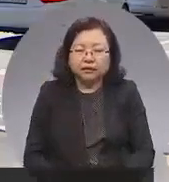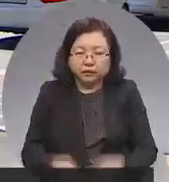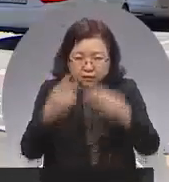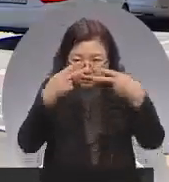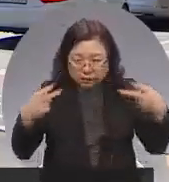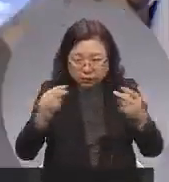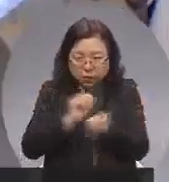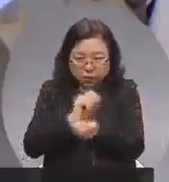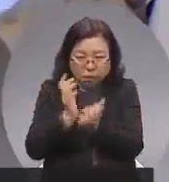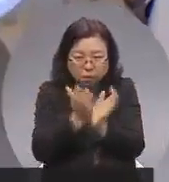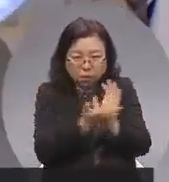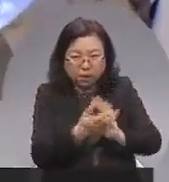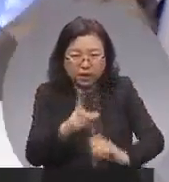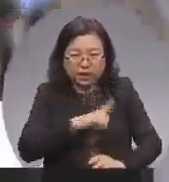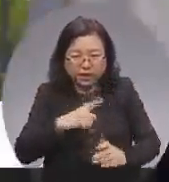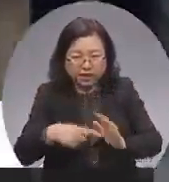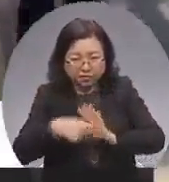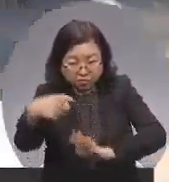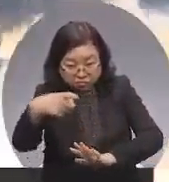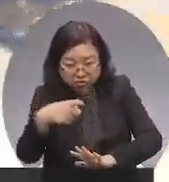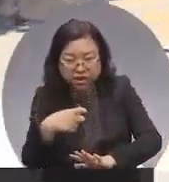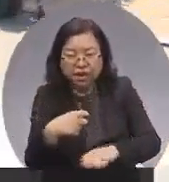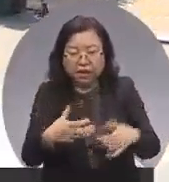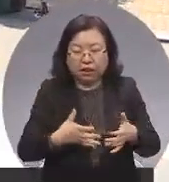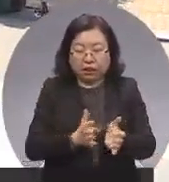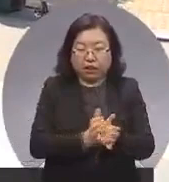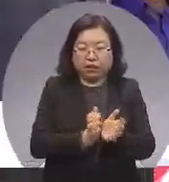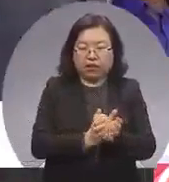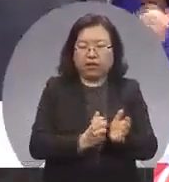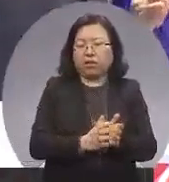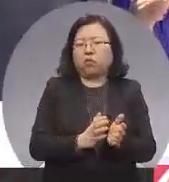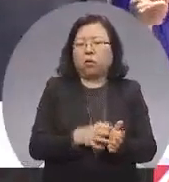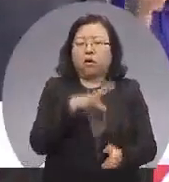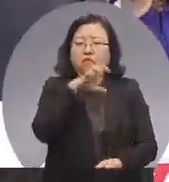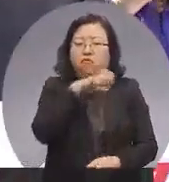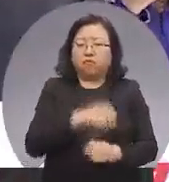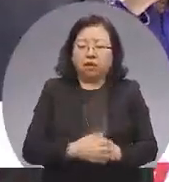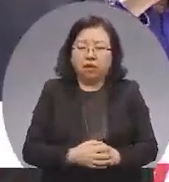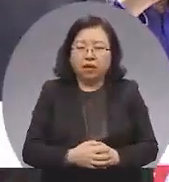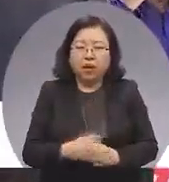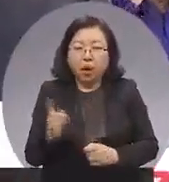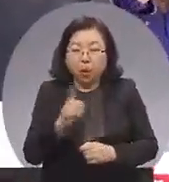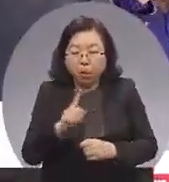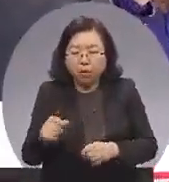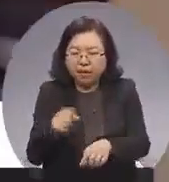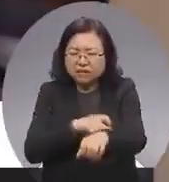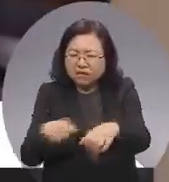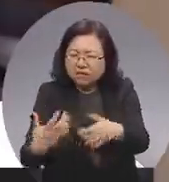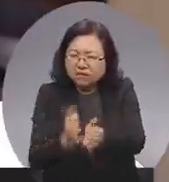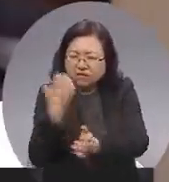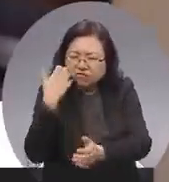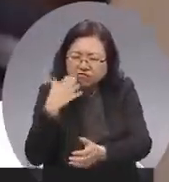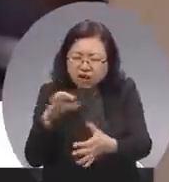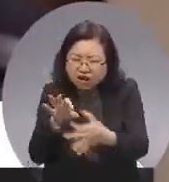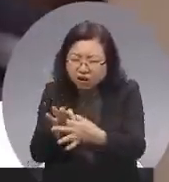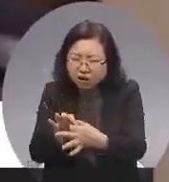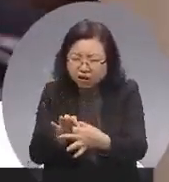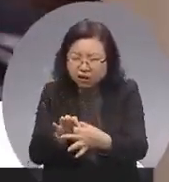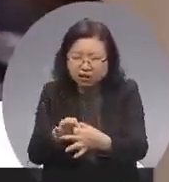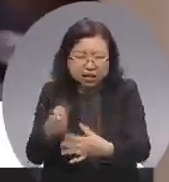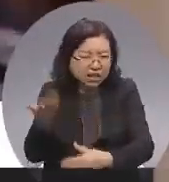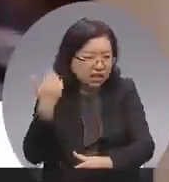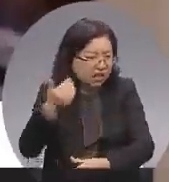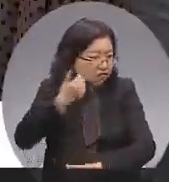명의가 도용된 단체들의 반발도 거세지고 있습니다 이들은 특정 세력과 연관이 있는지 배우를 밝혀야 한다